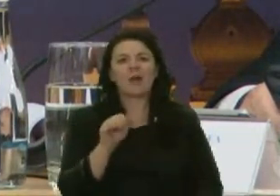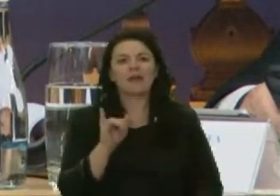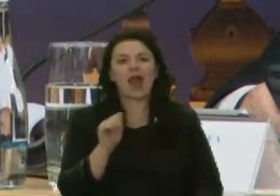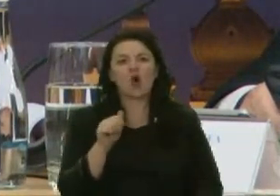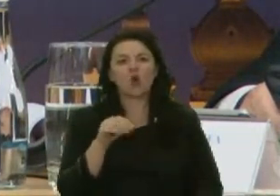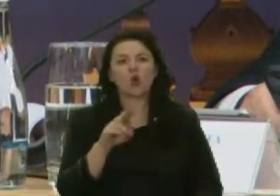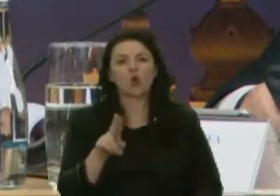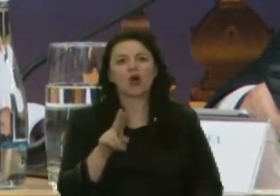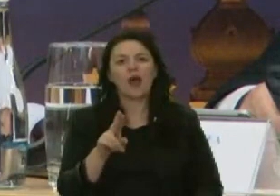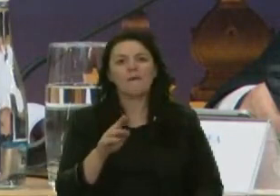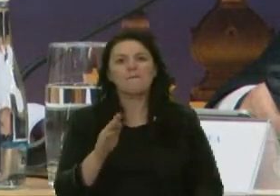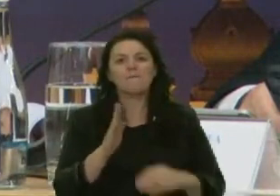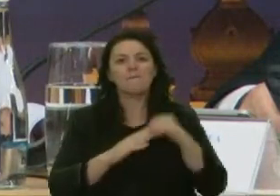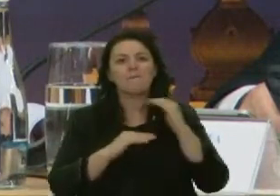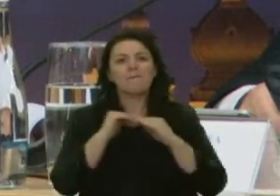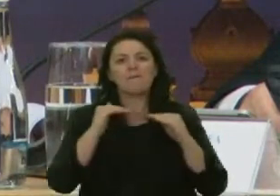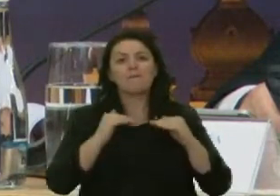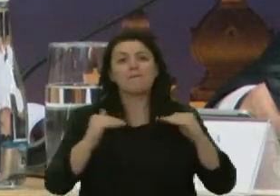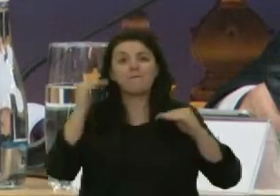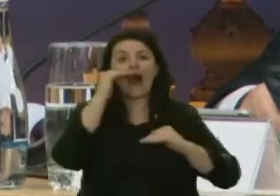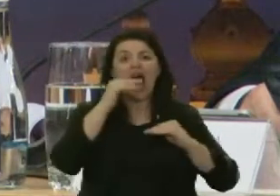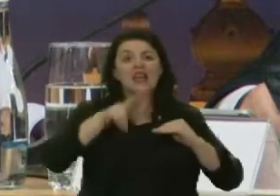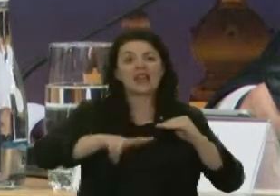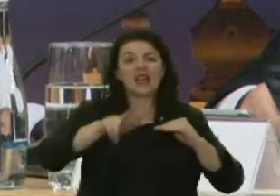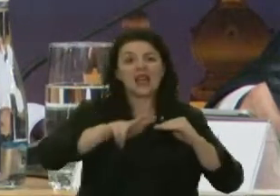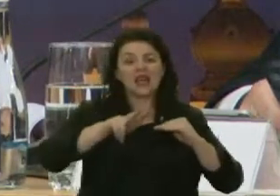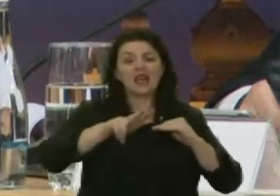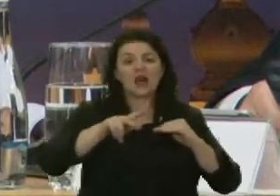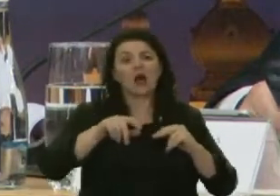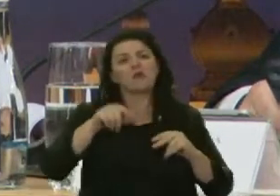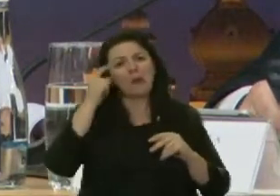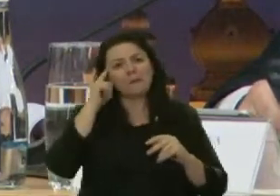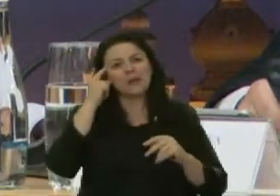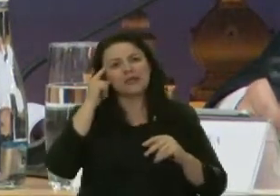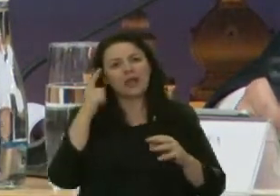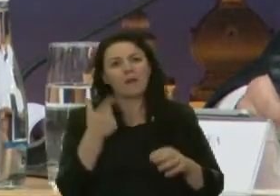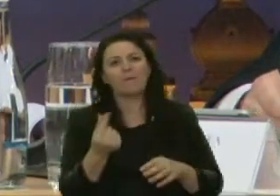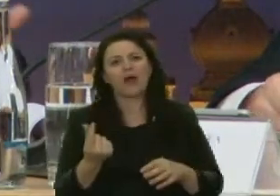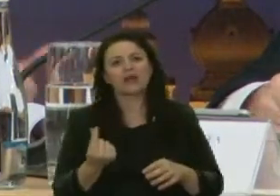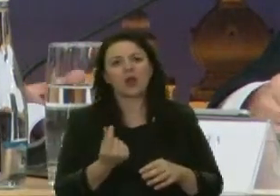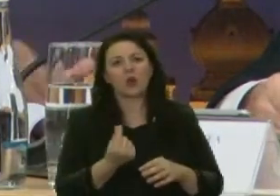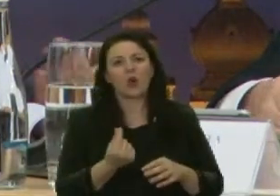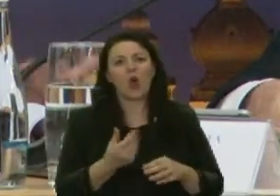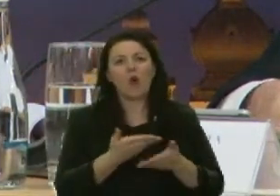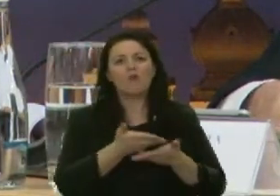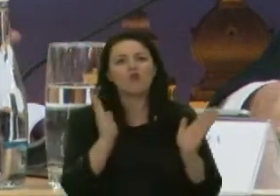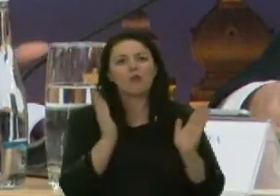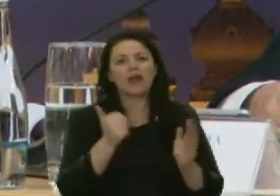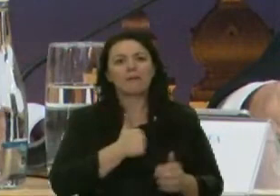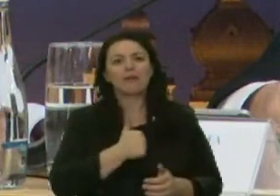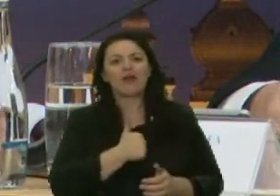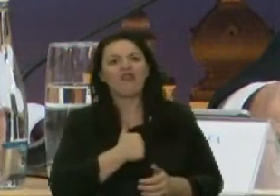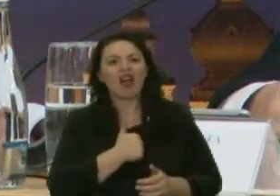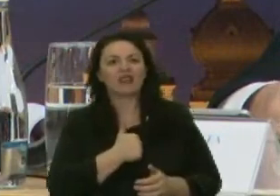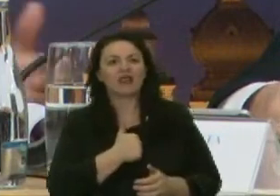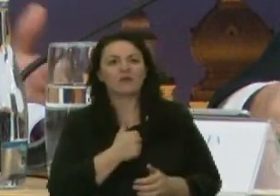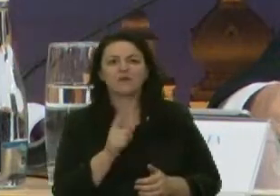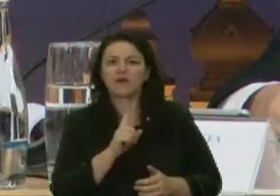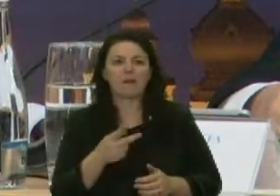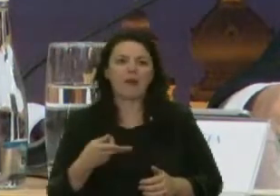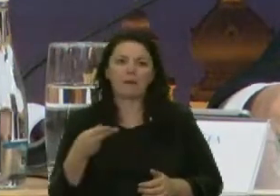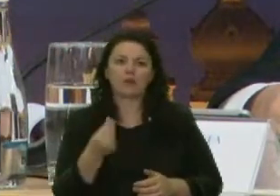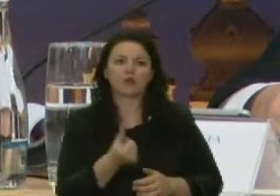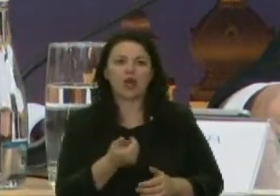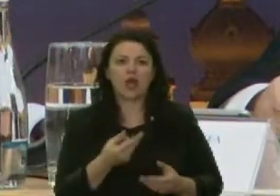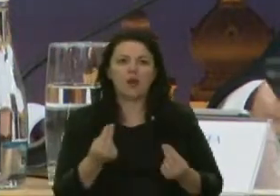parking pe care l am gândit încă cu mulți ani în urmă în parteneriat public privat până la urmă n a mai fost nevoie să intervenim noi cu banii de la primărie pentru